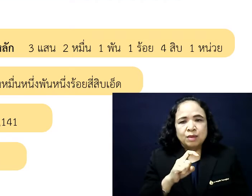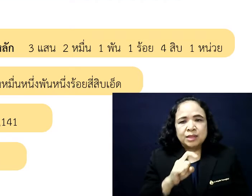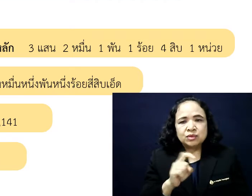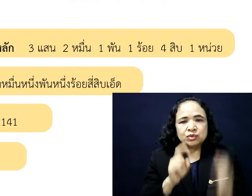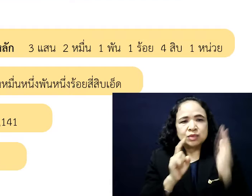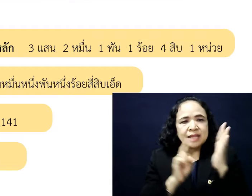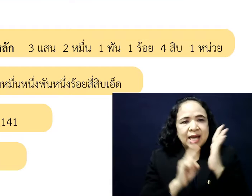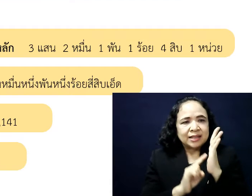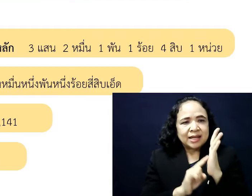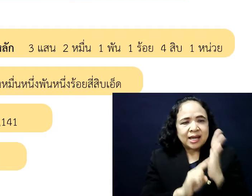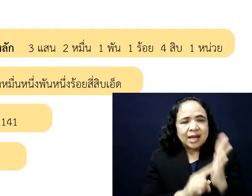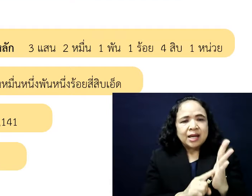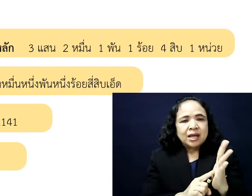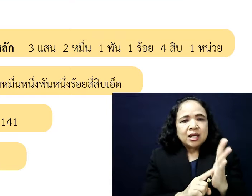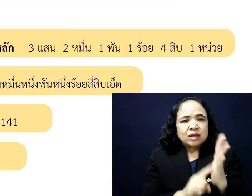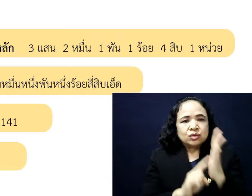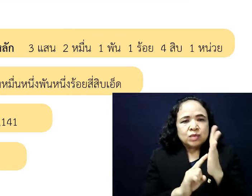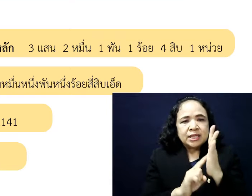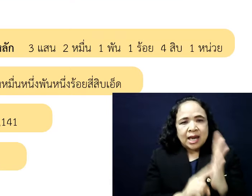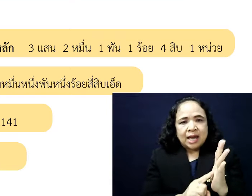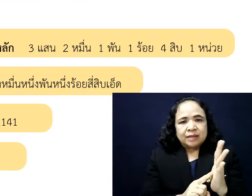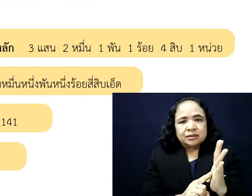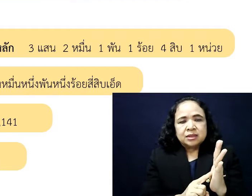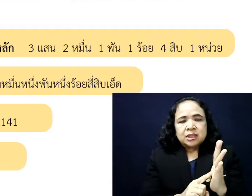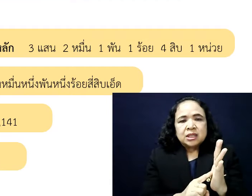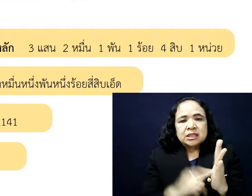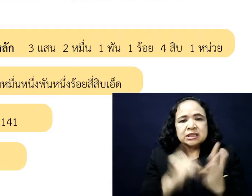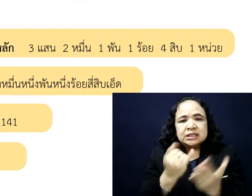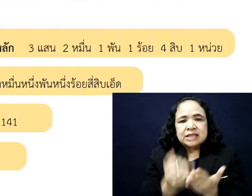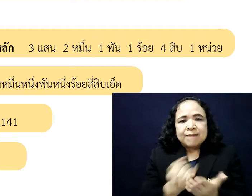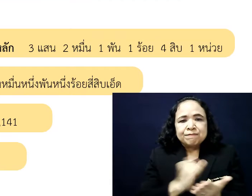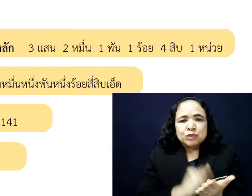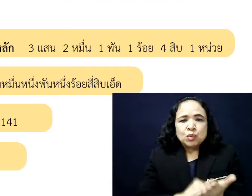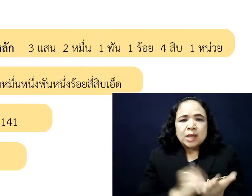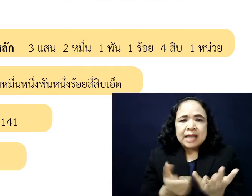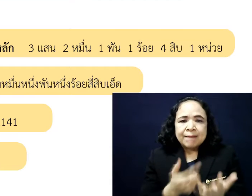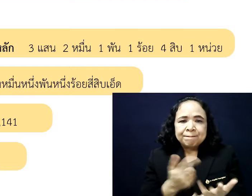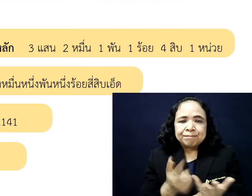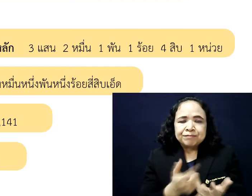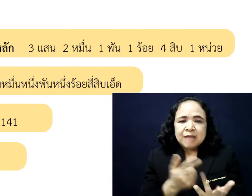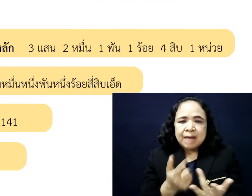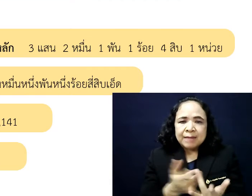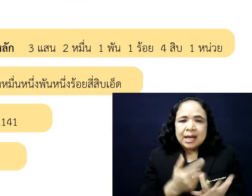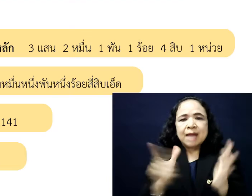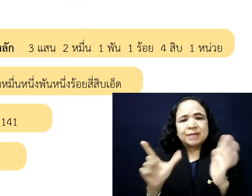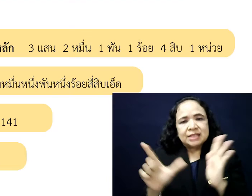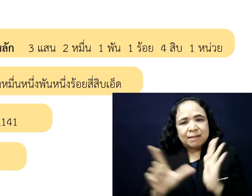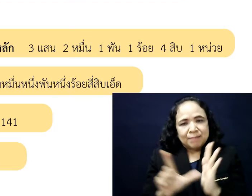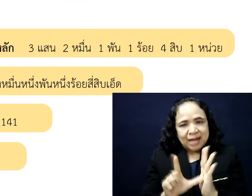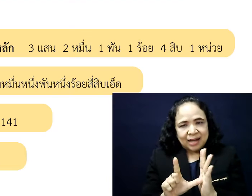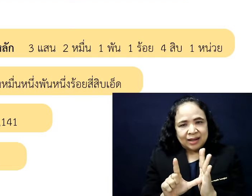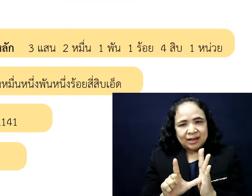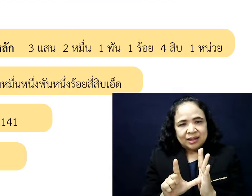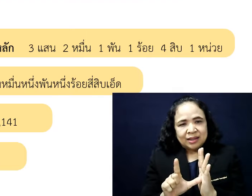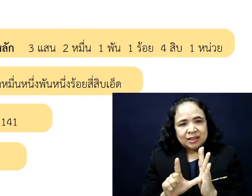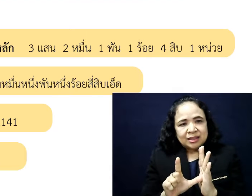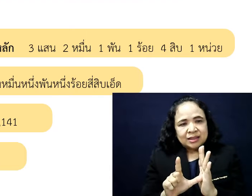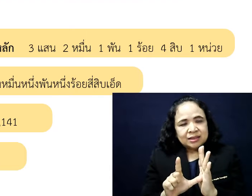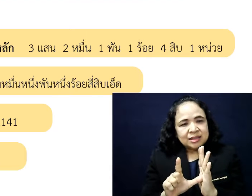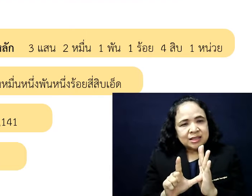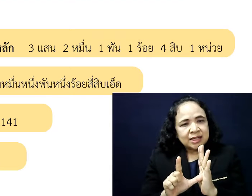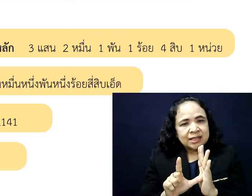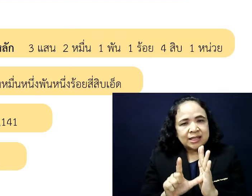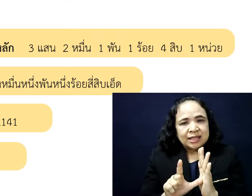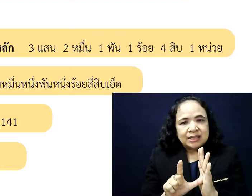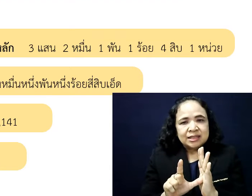เรามาดูตัวอย่างนะคะตัวอย่างจำนวนนับตามค่าประจำหลัก